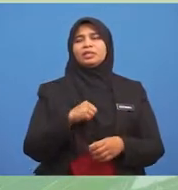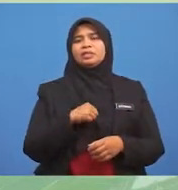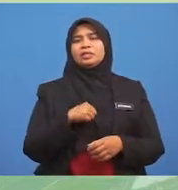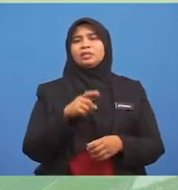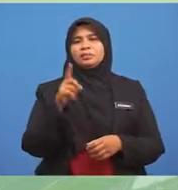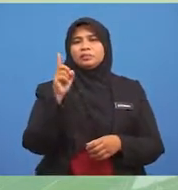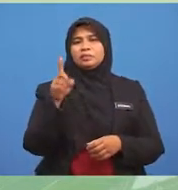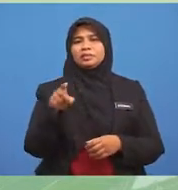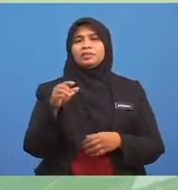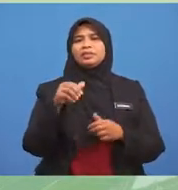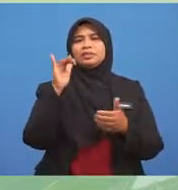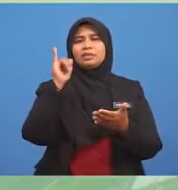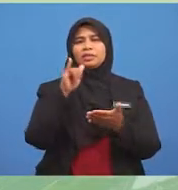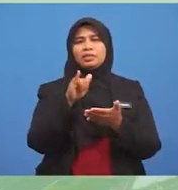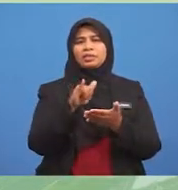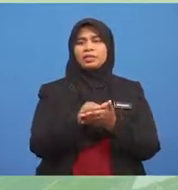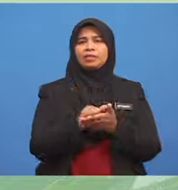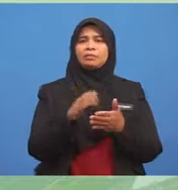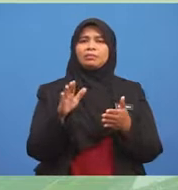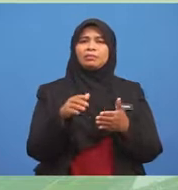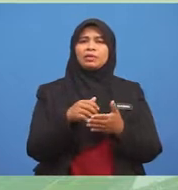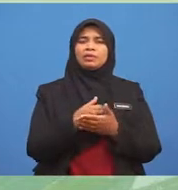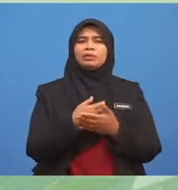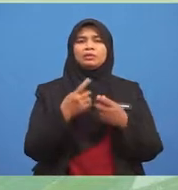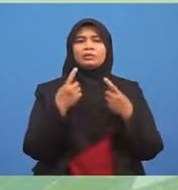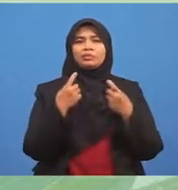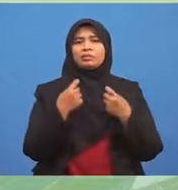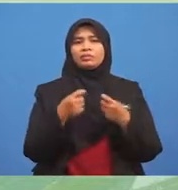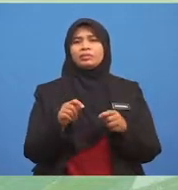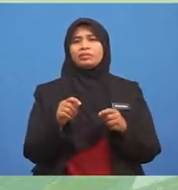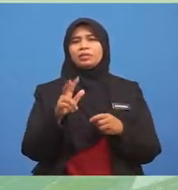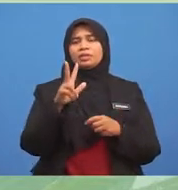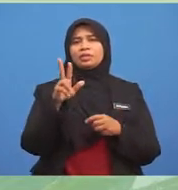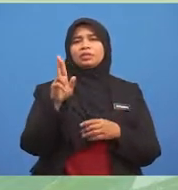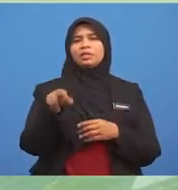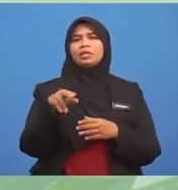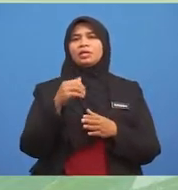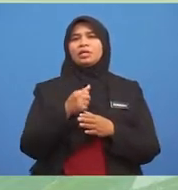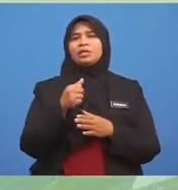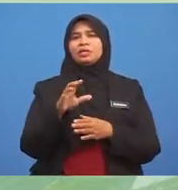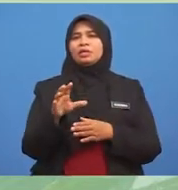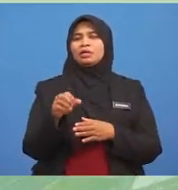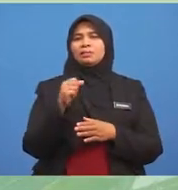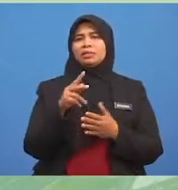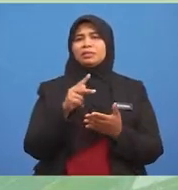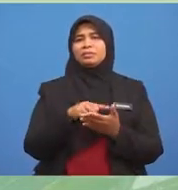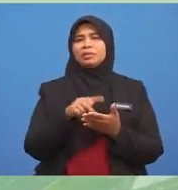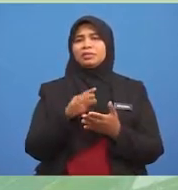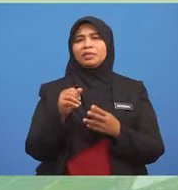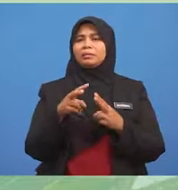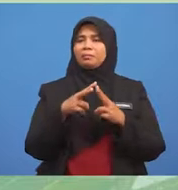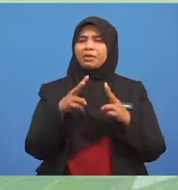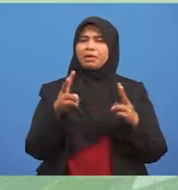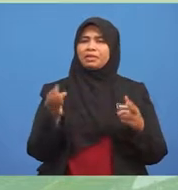tersebut mestilah yakin yang dia baru menunaikan 3 rakaat atau ambil bilangan rakaat yang